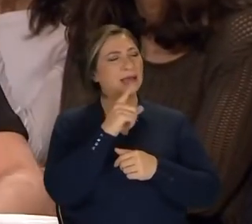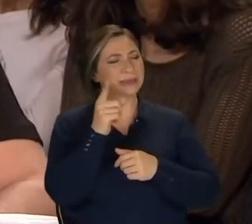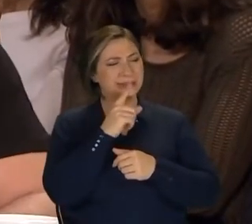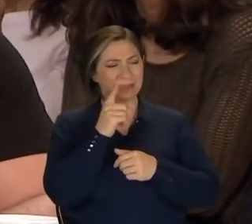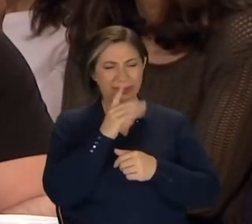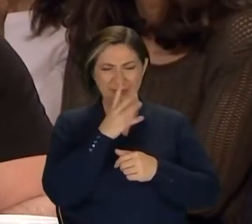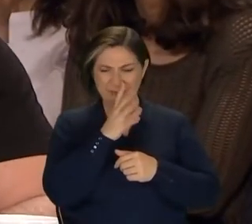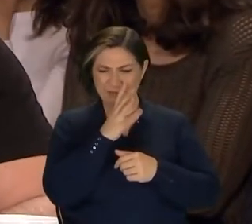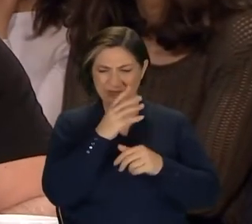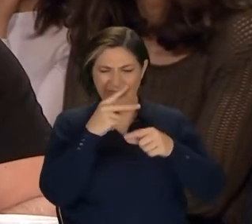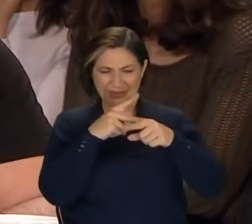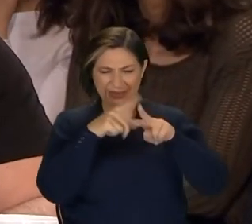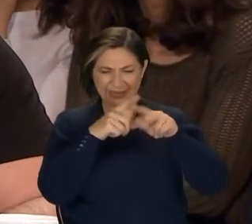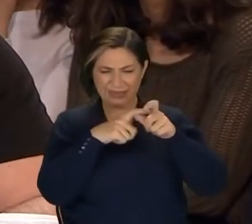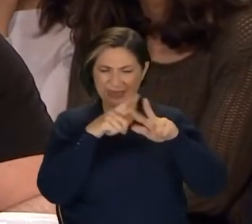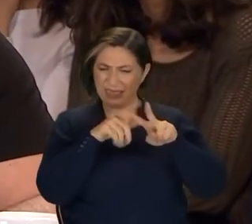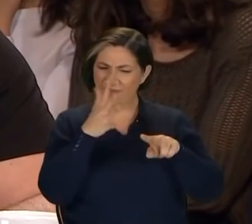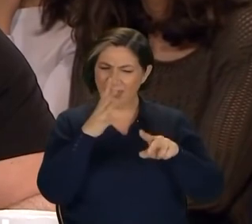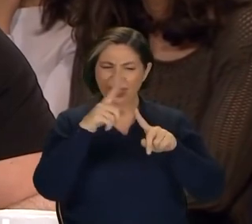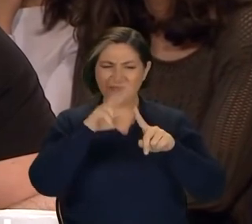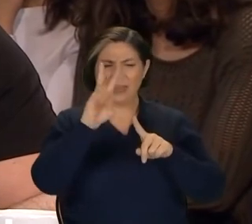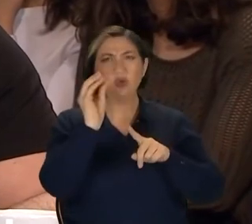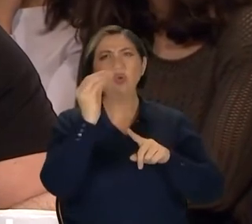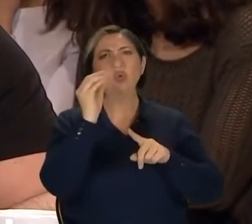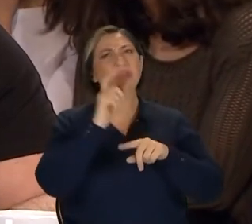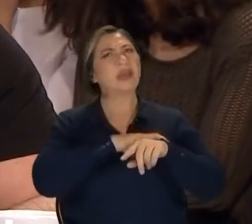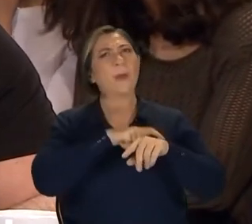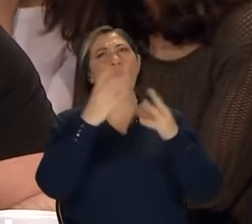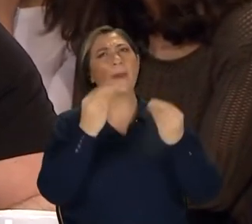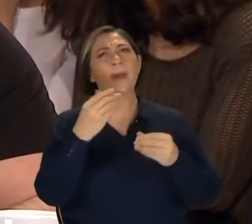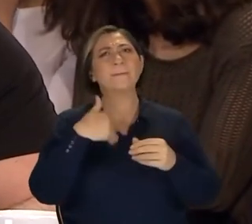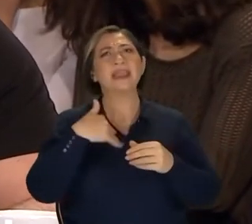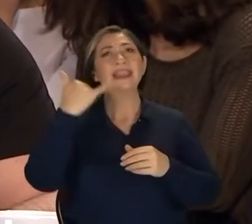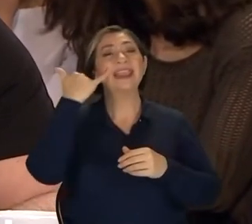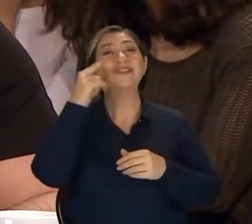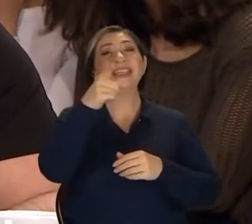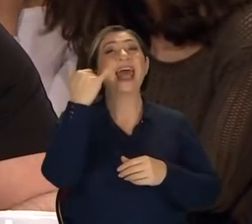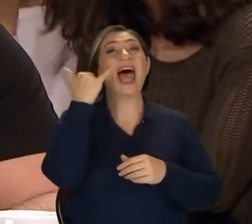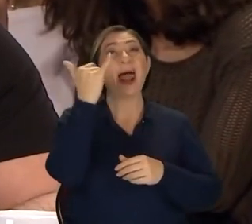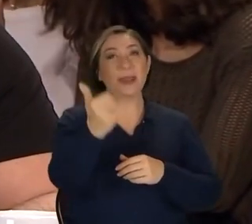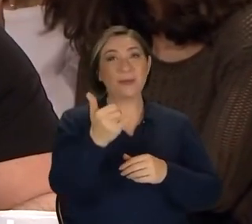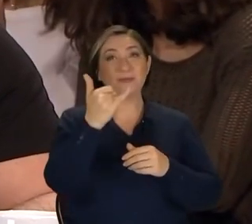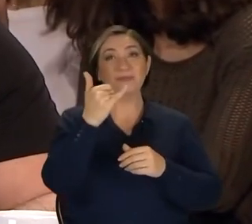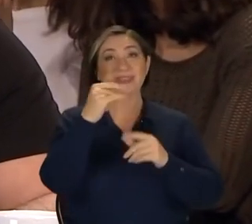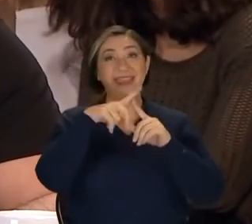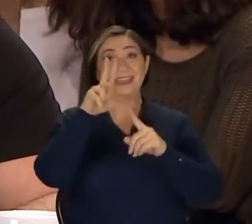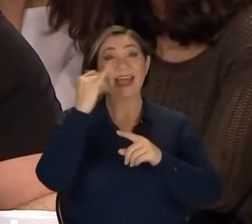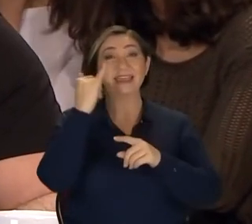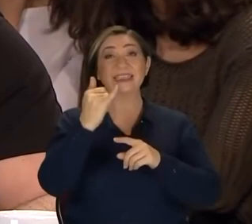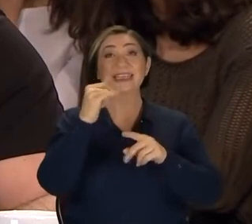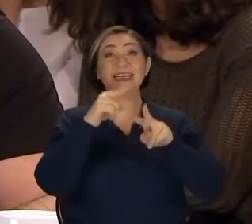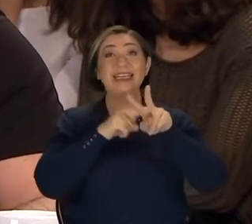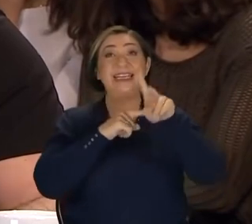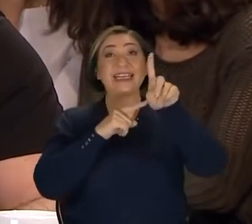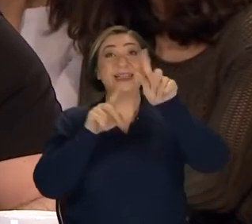hangisiydi? Büyük ihtimalle ya Zaga olabilir ya da televizyon çocuğu zamanı olabilir. Ben telefonla seni aramıştım programı hatırlıyor musun? Yılmaz